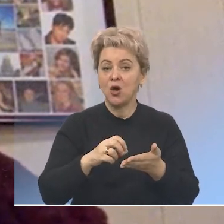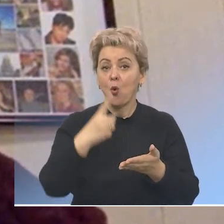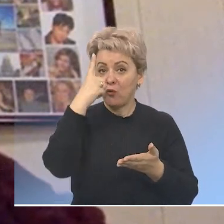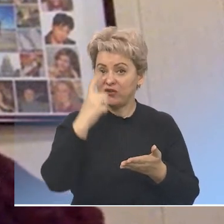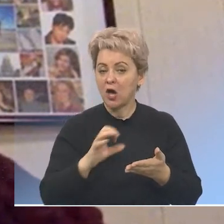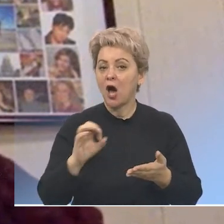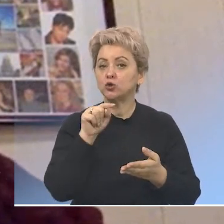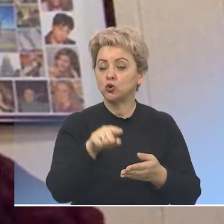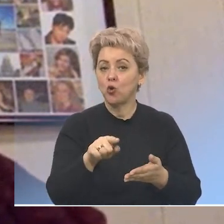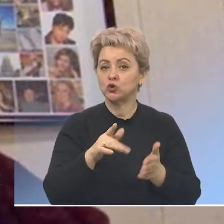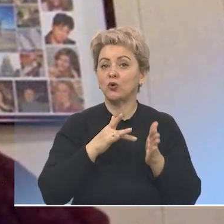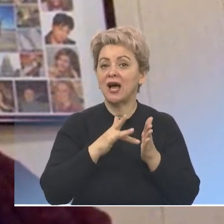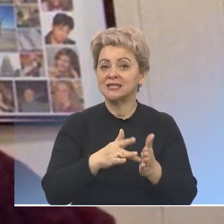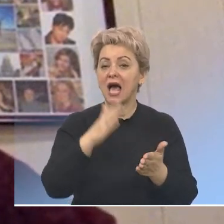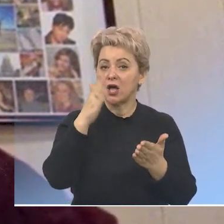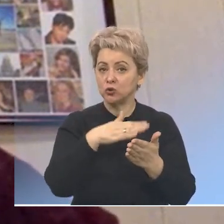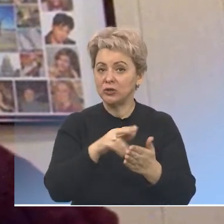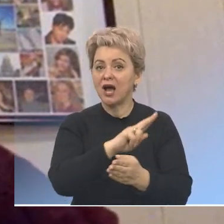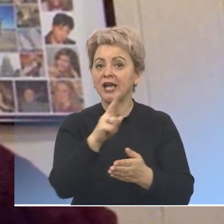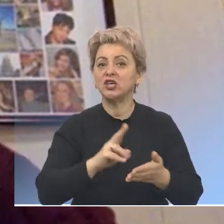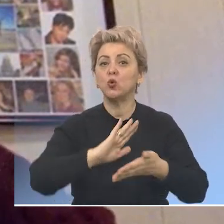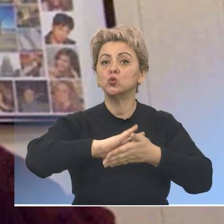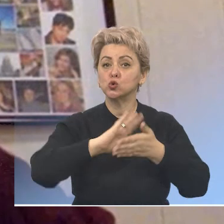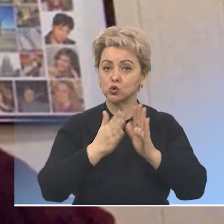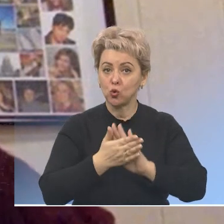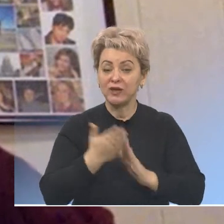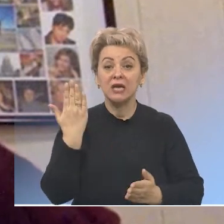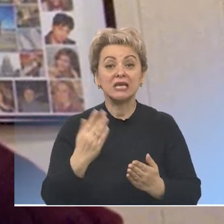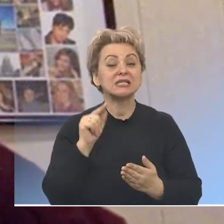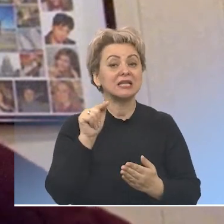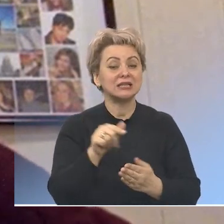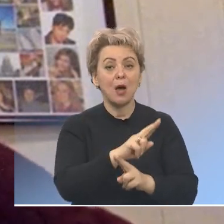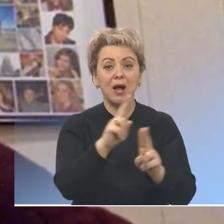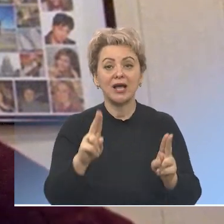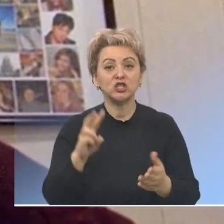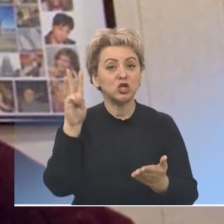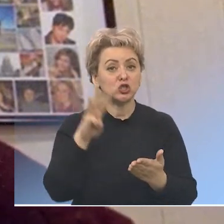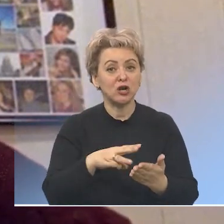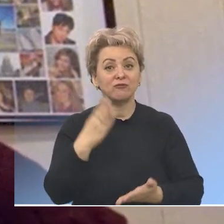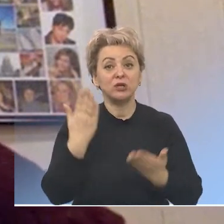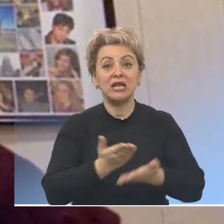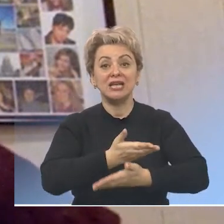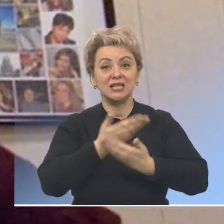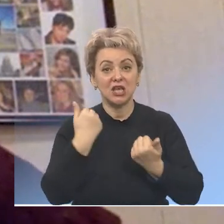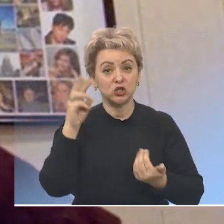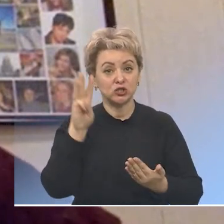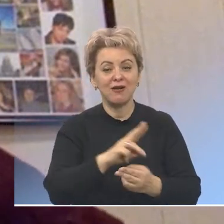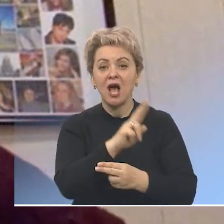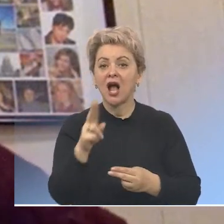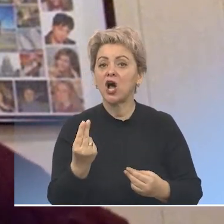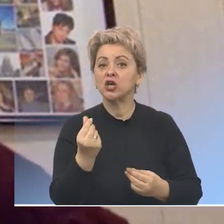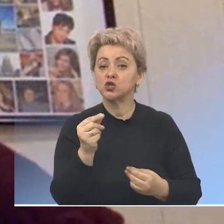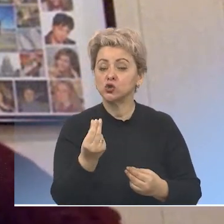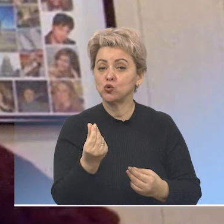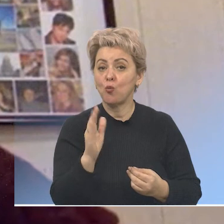получит письменное уведомление о том, что тур аннулирован, на каких условиях, есть ли там какие-то штрафы или нет этих штрафов,